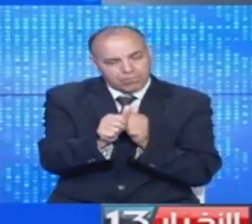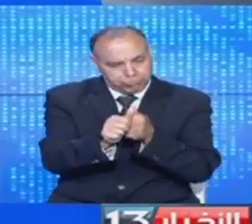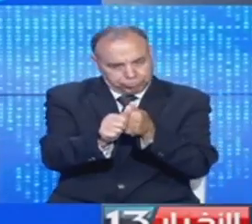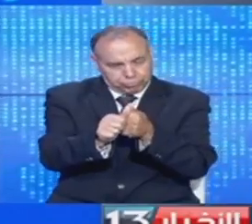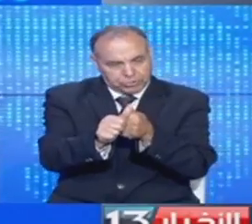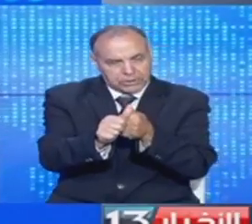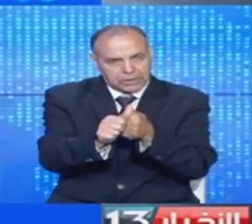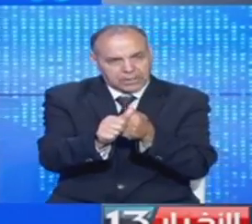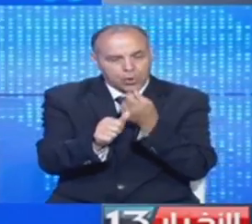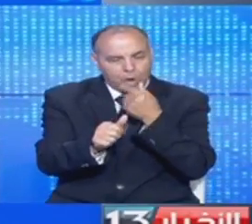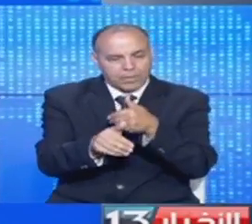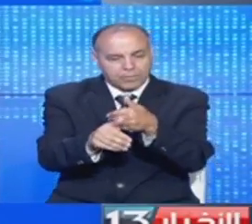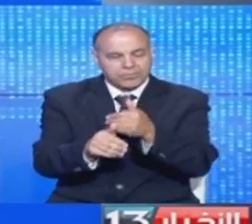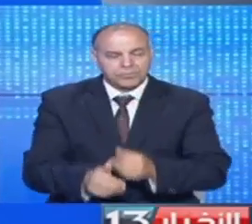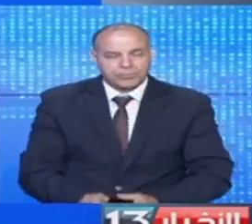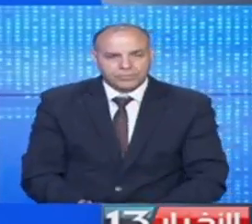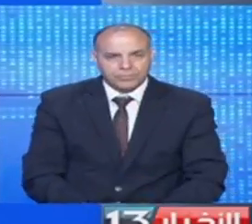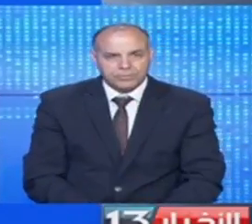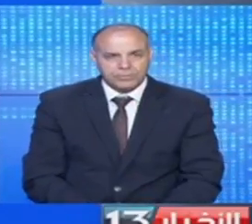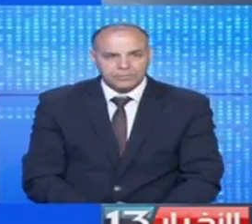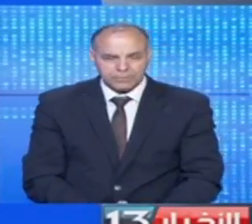وهي بصدد المتابعة.